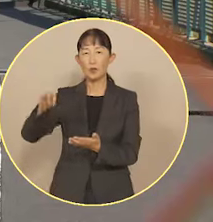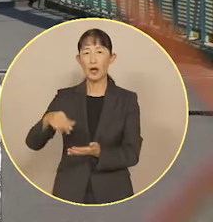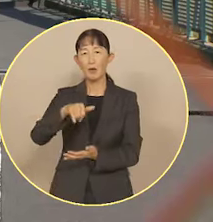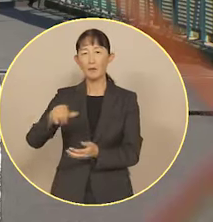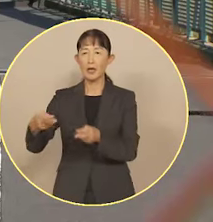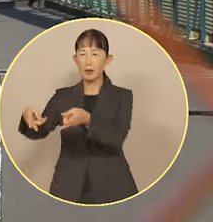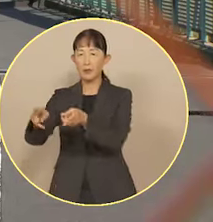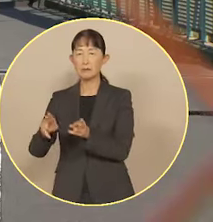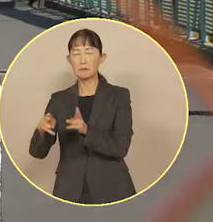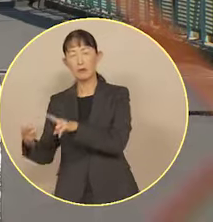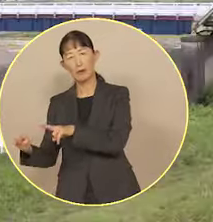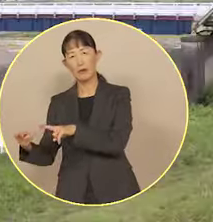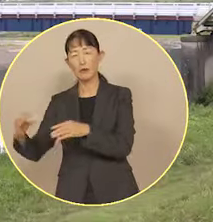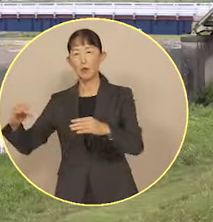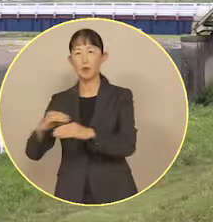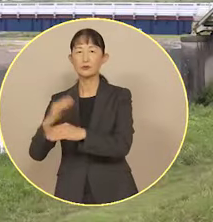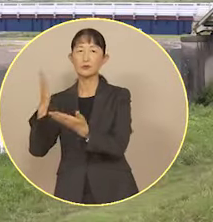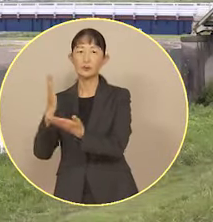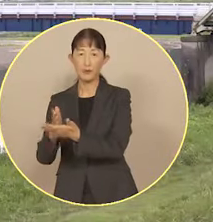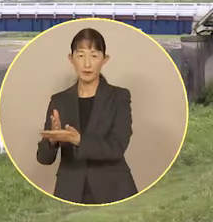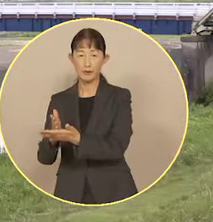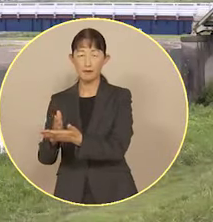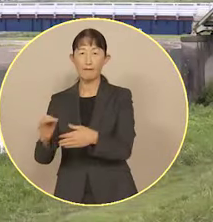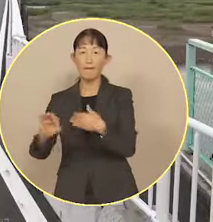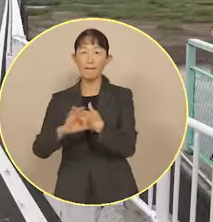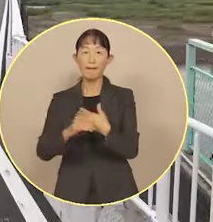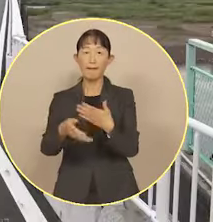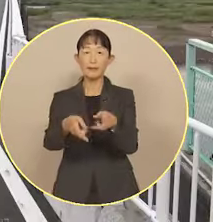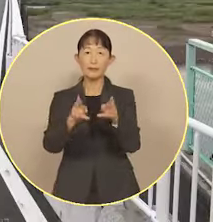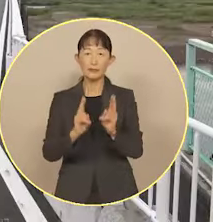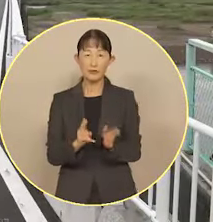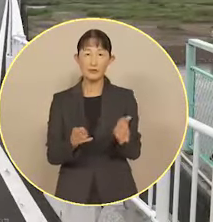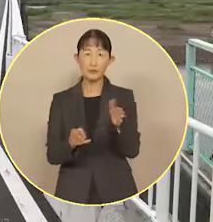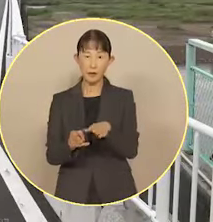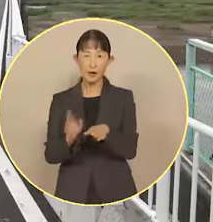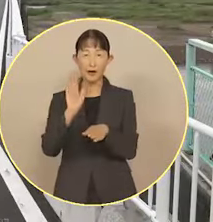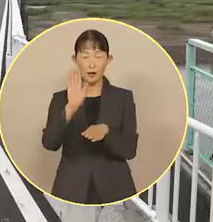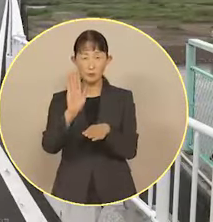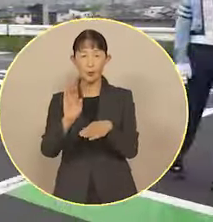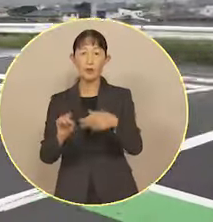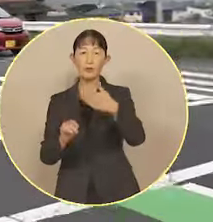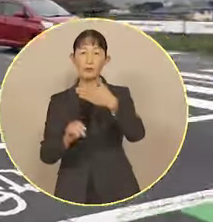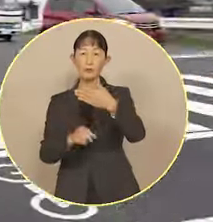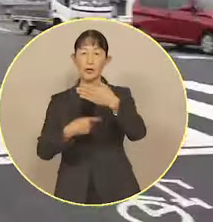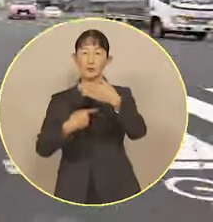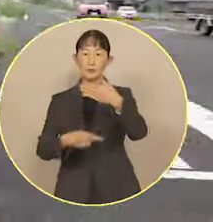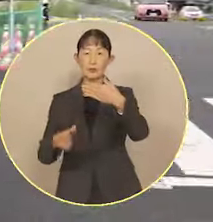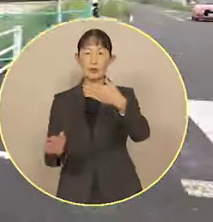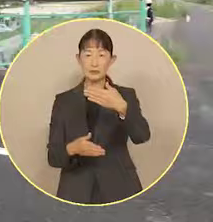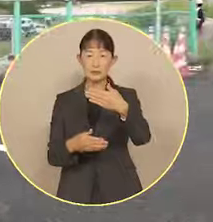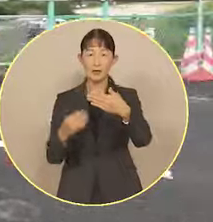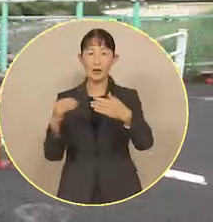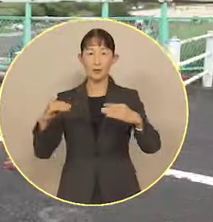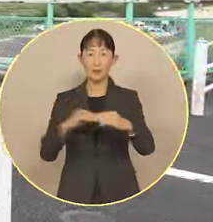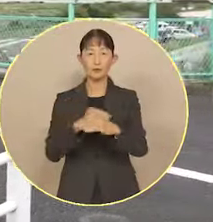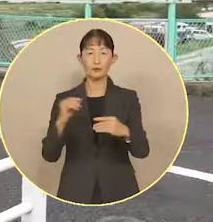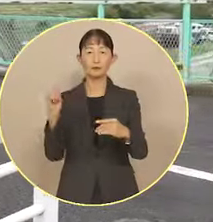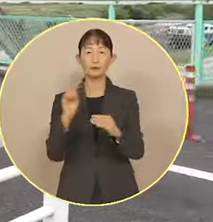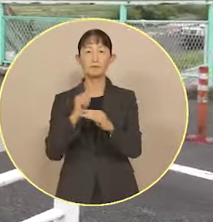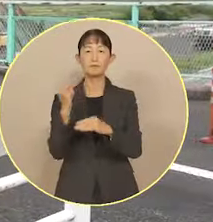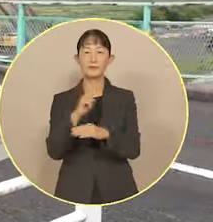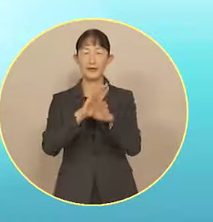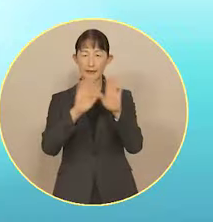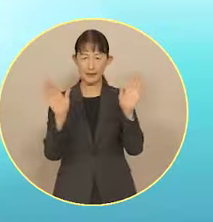通行止めとなりましたが仮橋が設置され9月1日から通行が再開されております